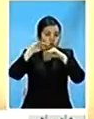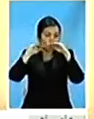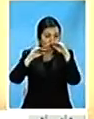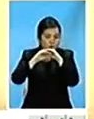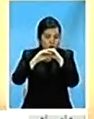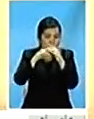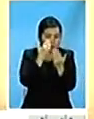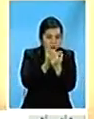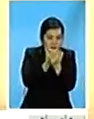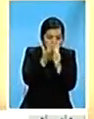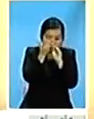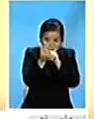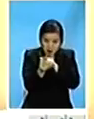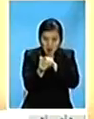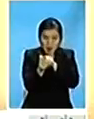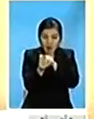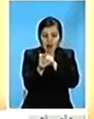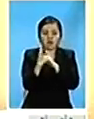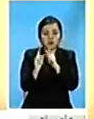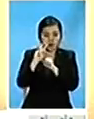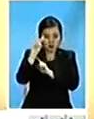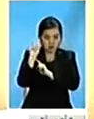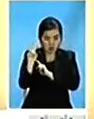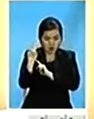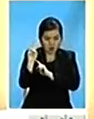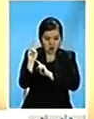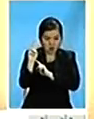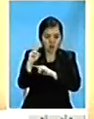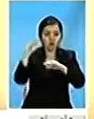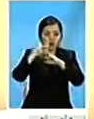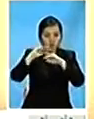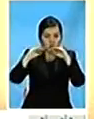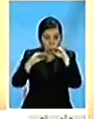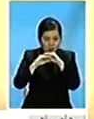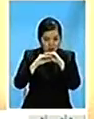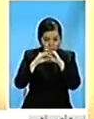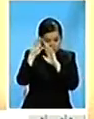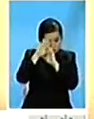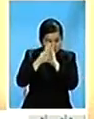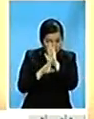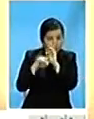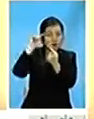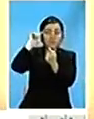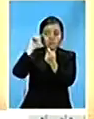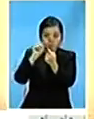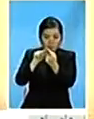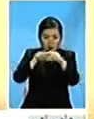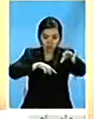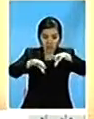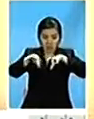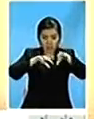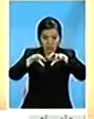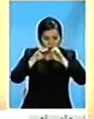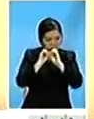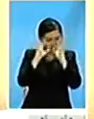ไว้เบิกเหลื่อมปี 2. โครงการหรือรายการที่มีเป้าหมายการดำเนินงานที่ยัง